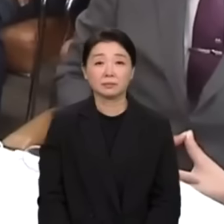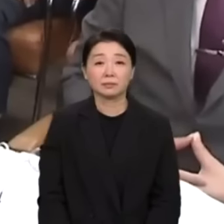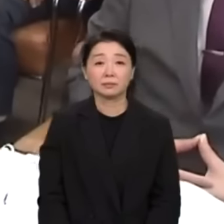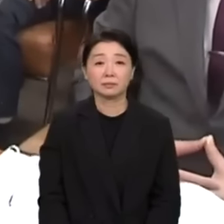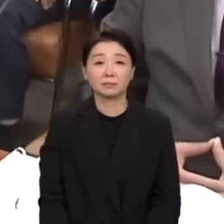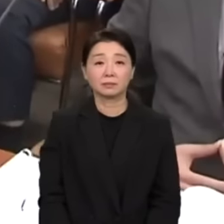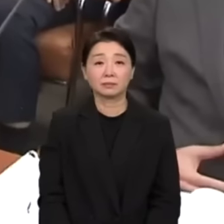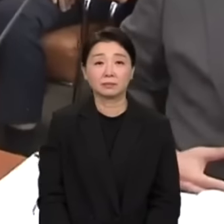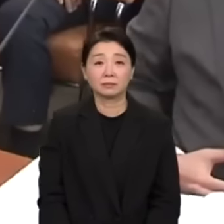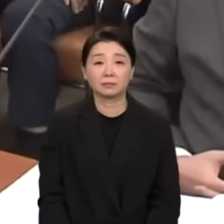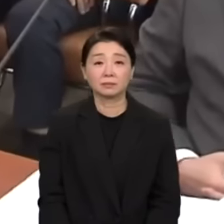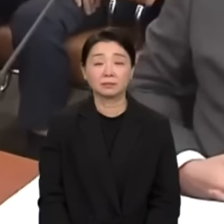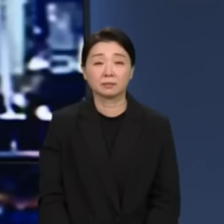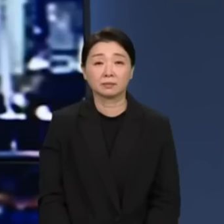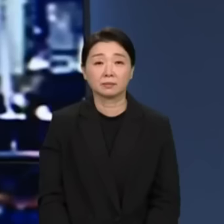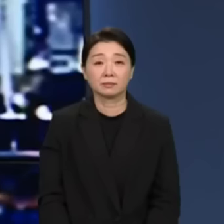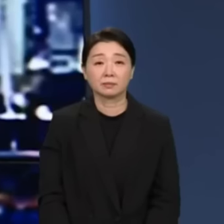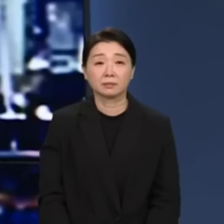유정화입니다.